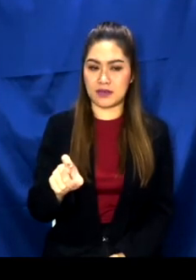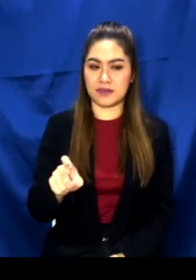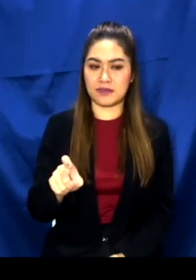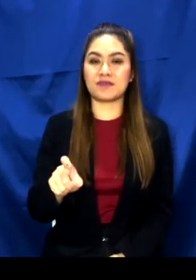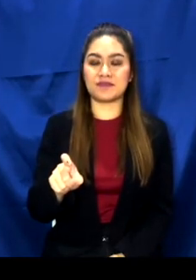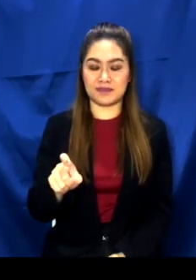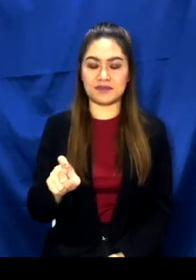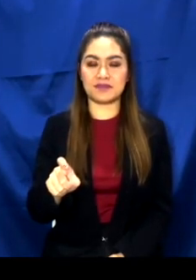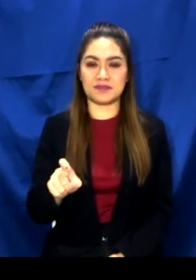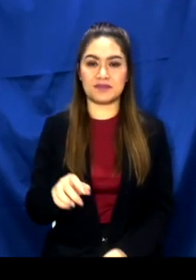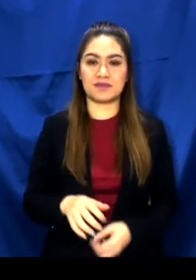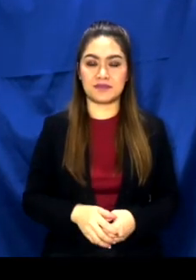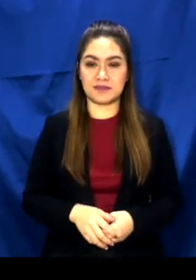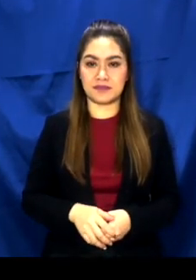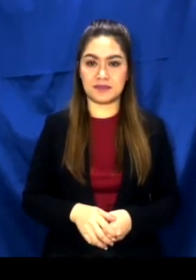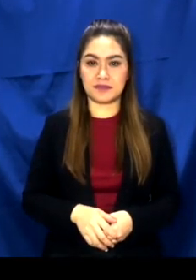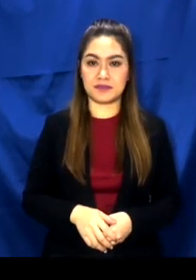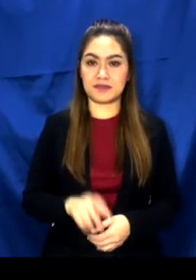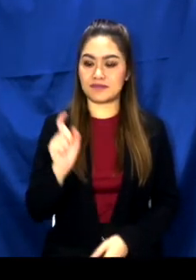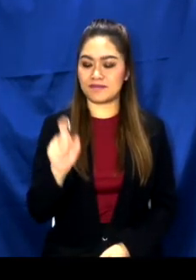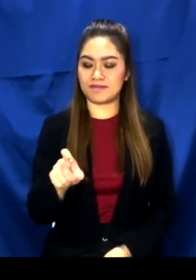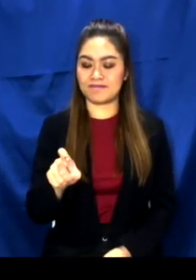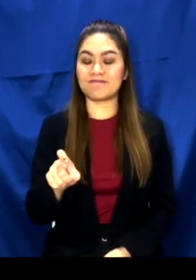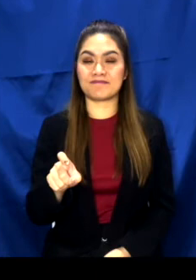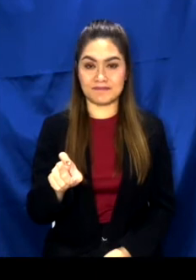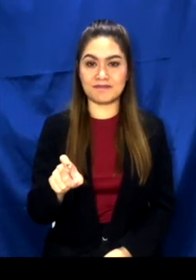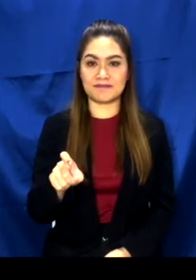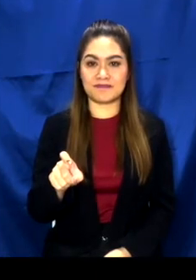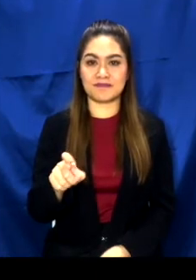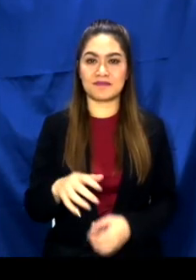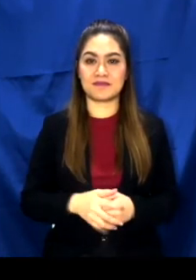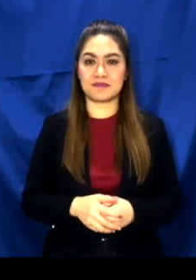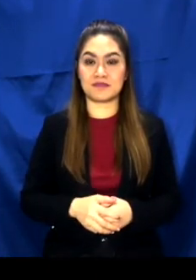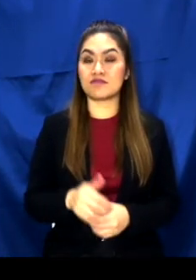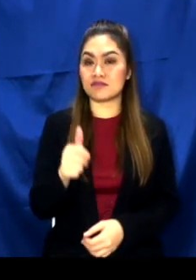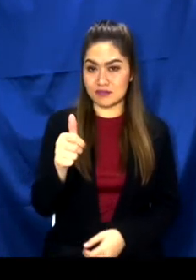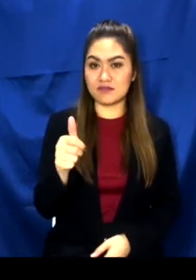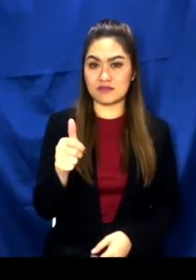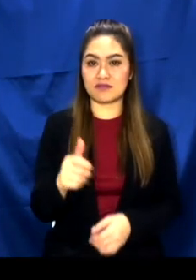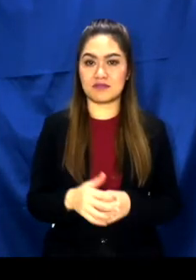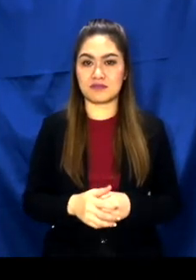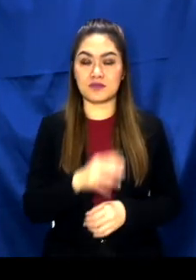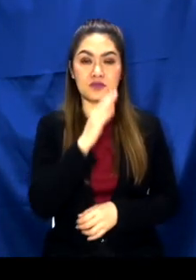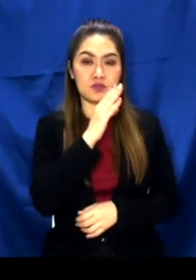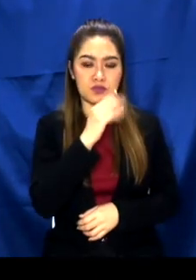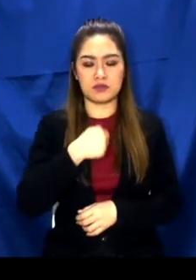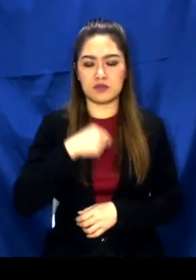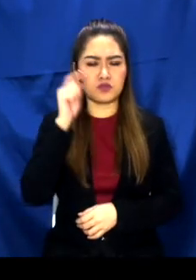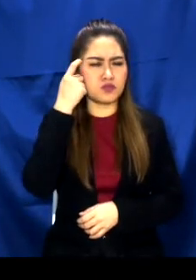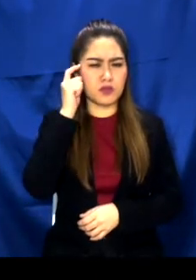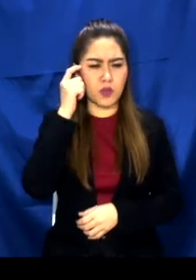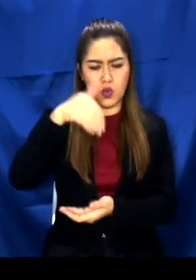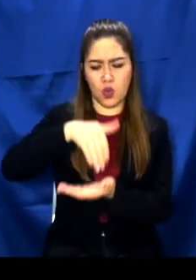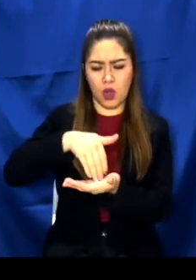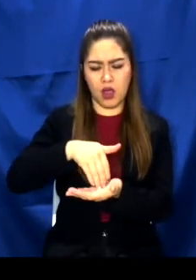นี้พอได้แล้วนะคะสมมุติว่าเราไม่รู้ว่ามันอยู่กึ่งก